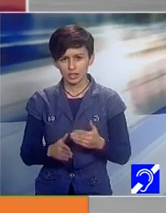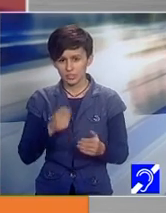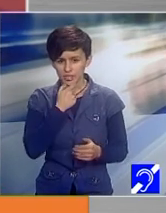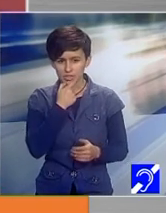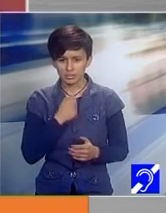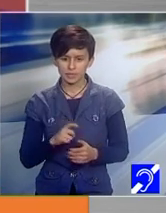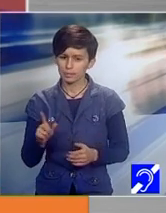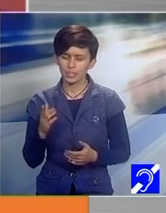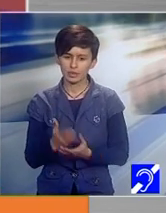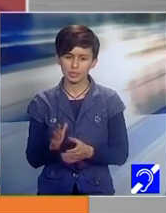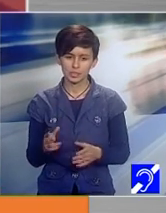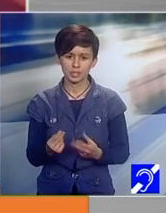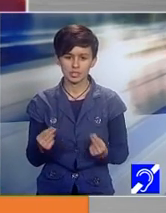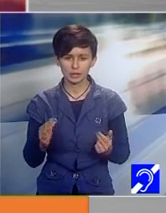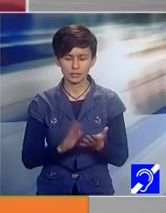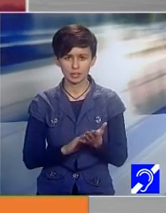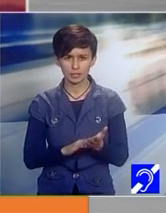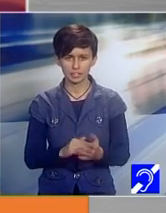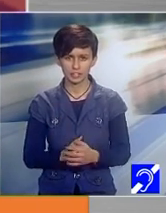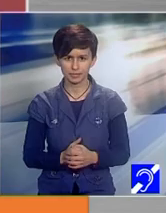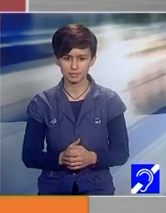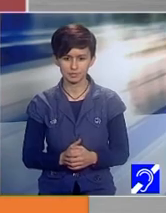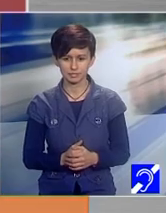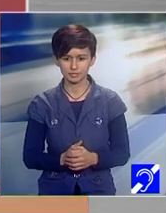mai multe motive, dar nu intru în amănunte. Deci